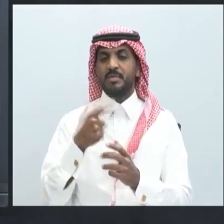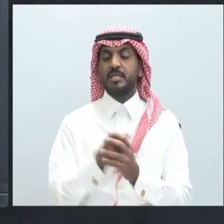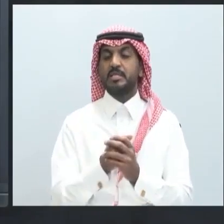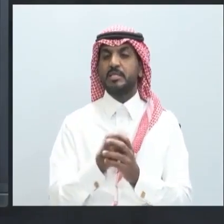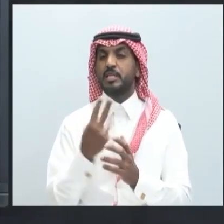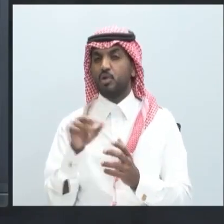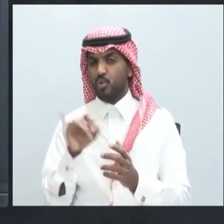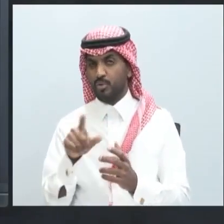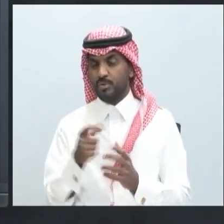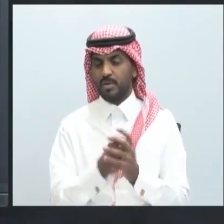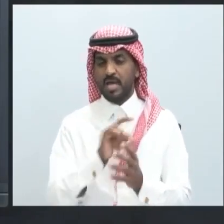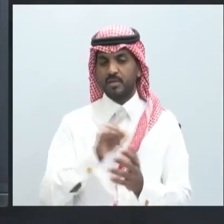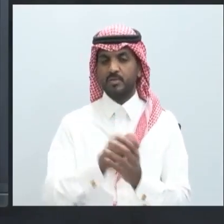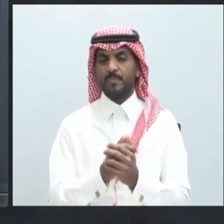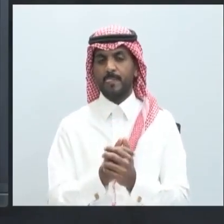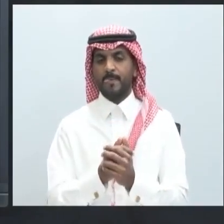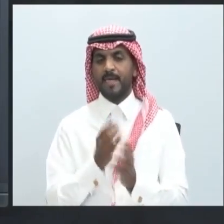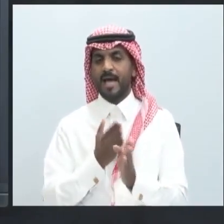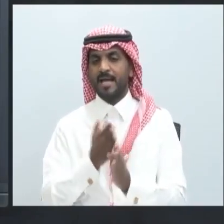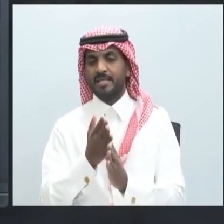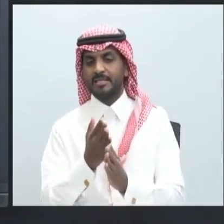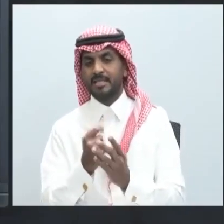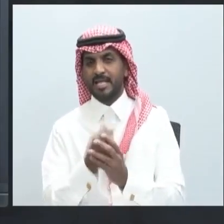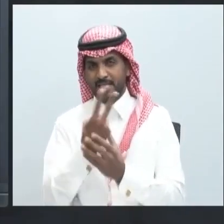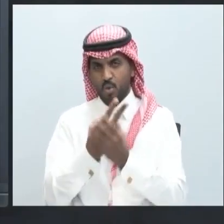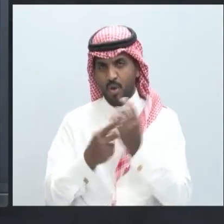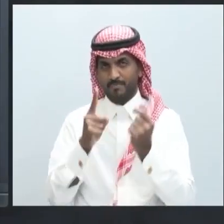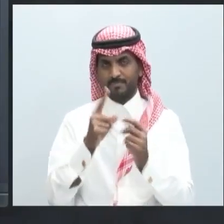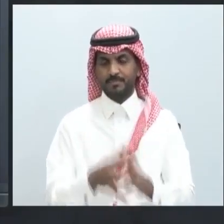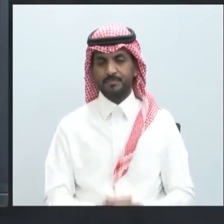الاحتمالات فلا تحدث الا في حاله التوائم